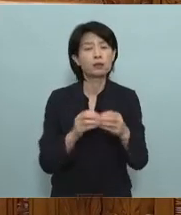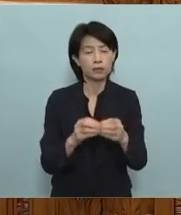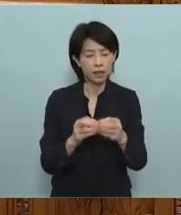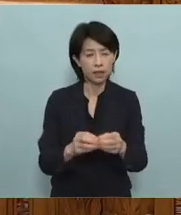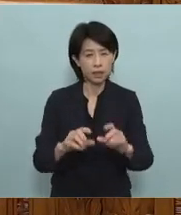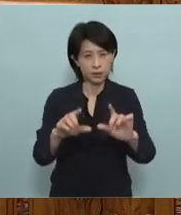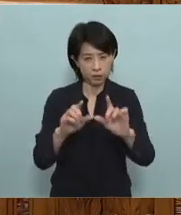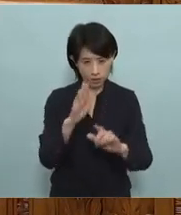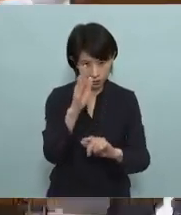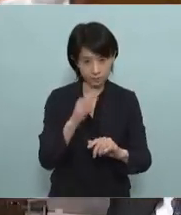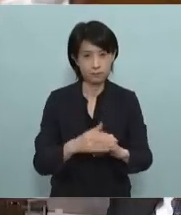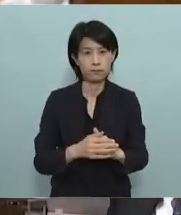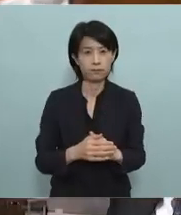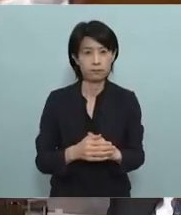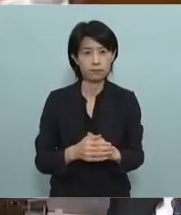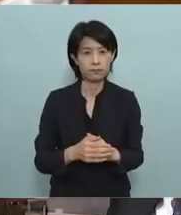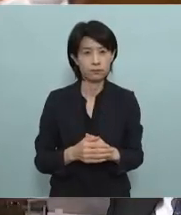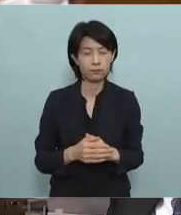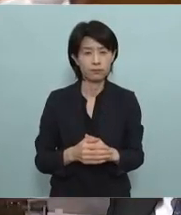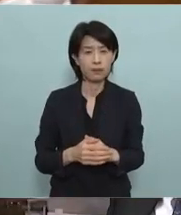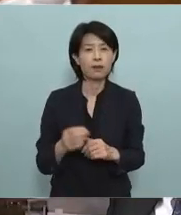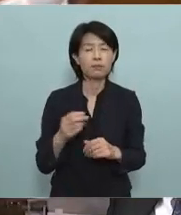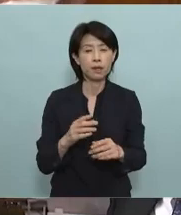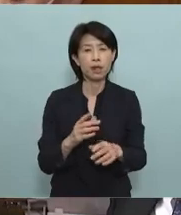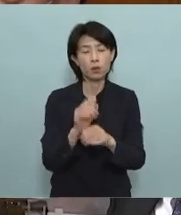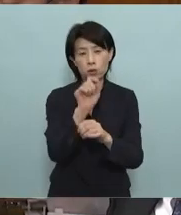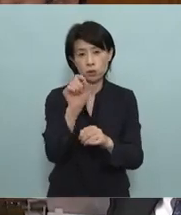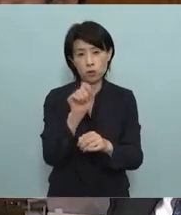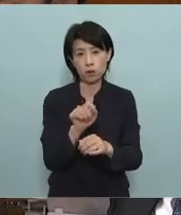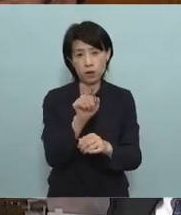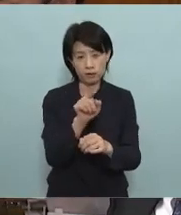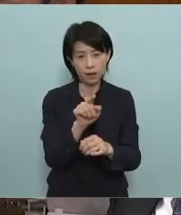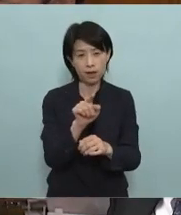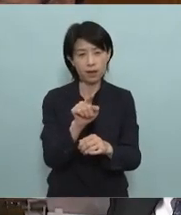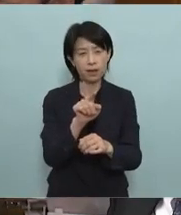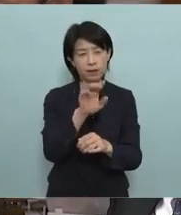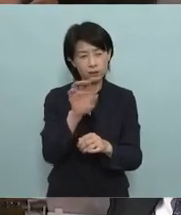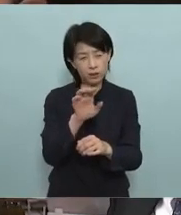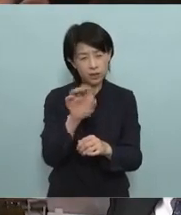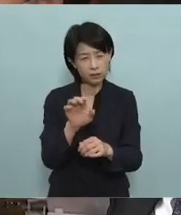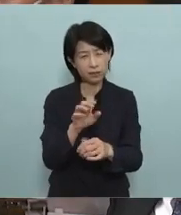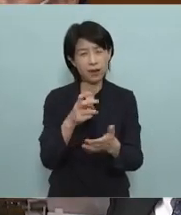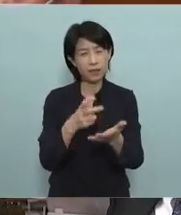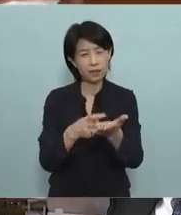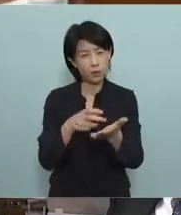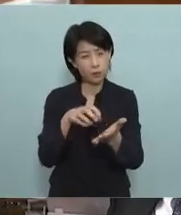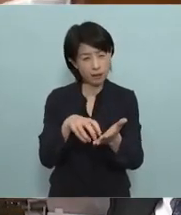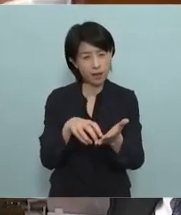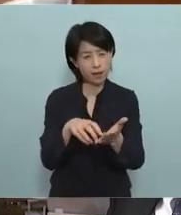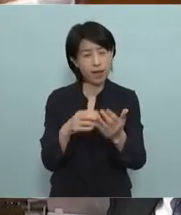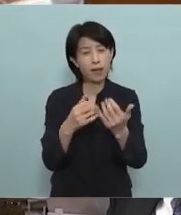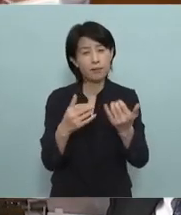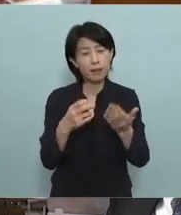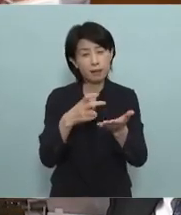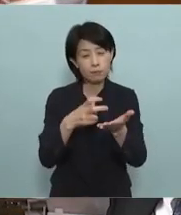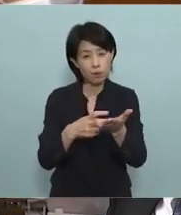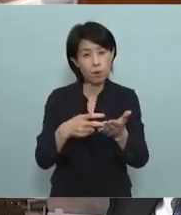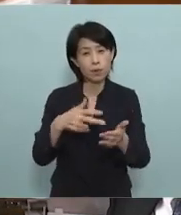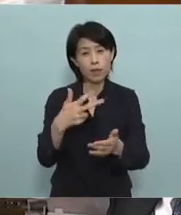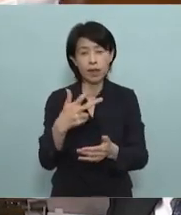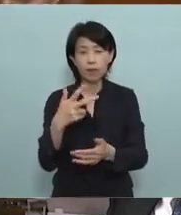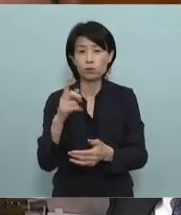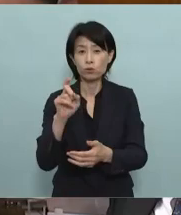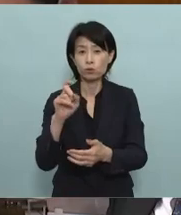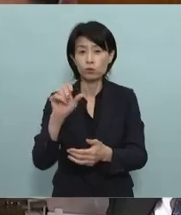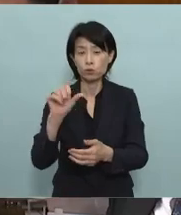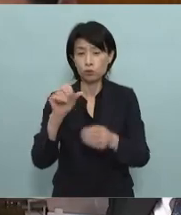にお答えください。また統一教会はこれまで何度も司法の場で民法715条で規定される使